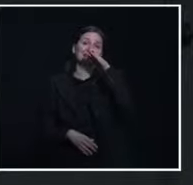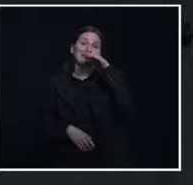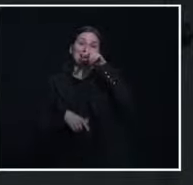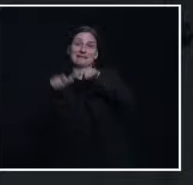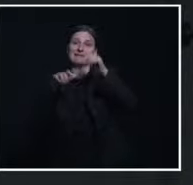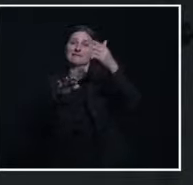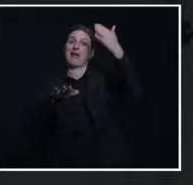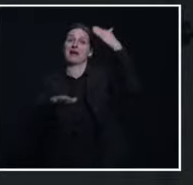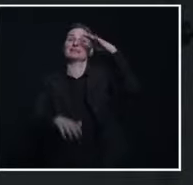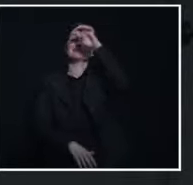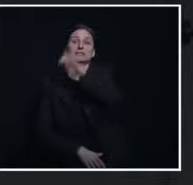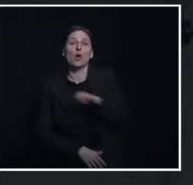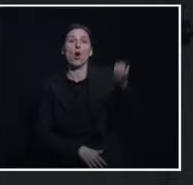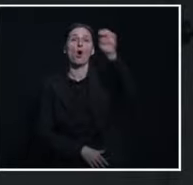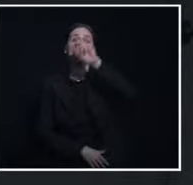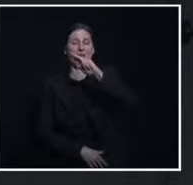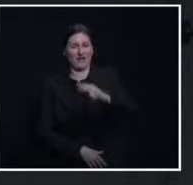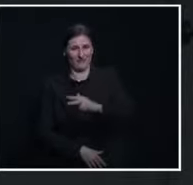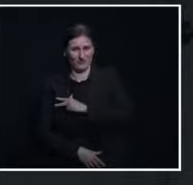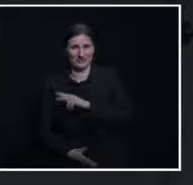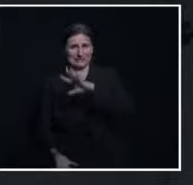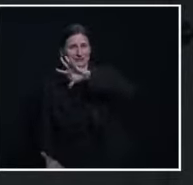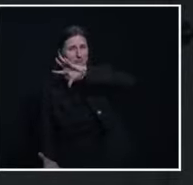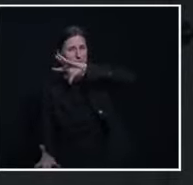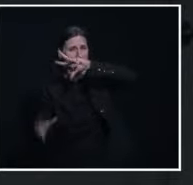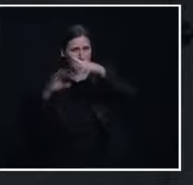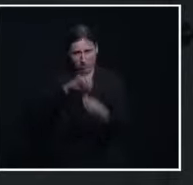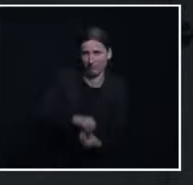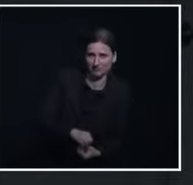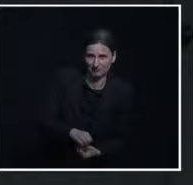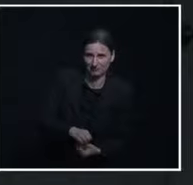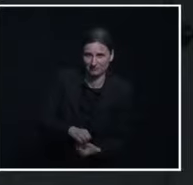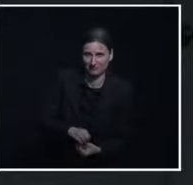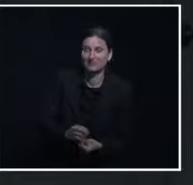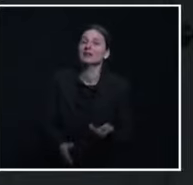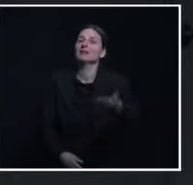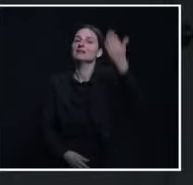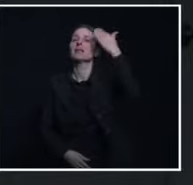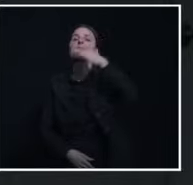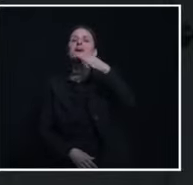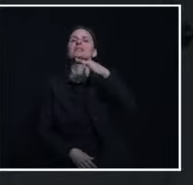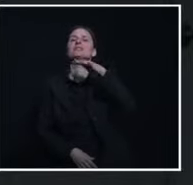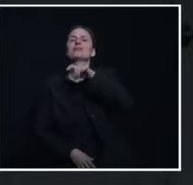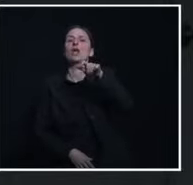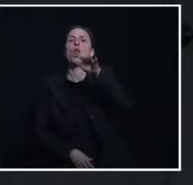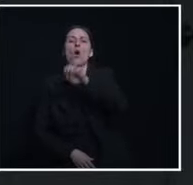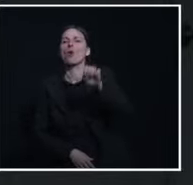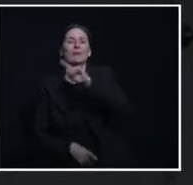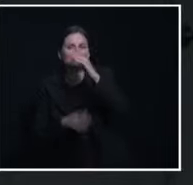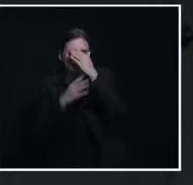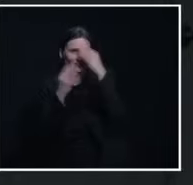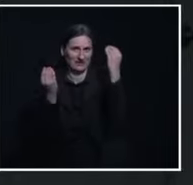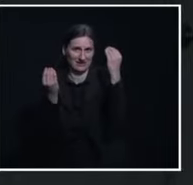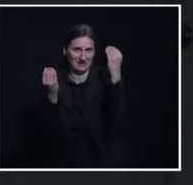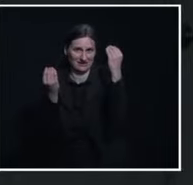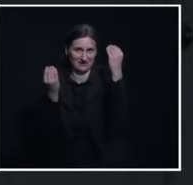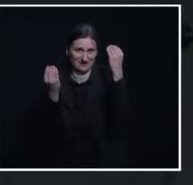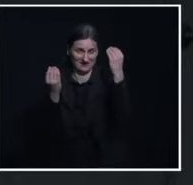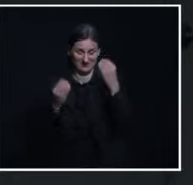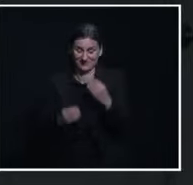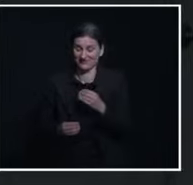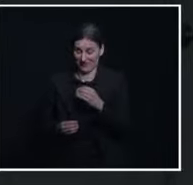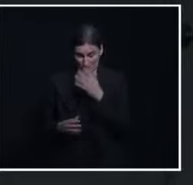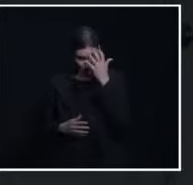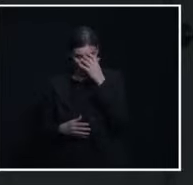Nationalsozialisten haben Europa in den Abgrund gerissen. Das haben viele in Europa nicht vergessen. Wenn Leute an die